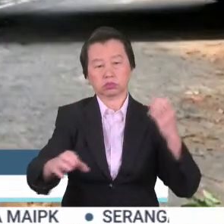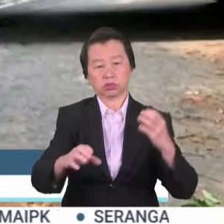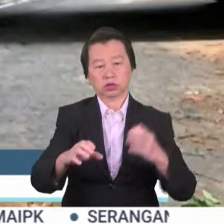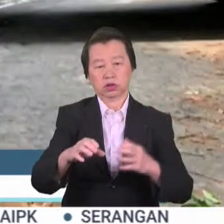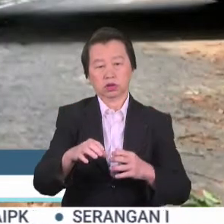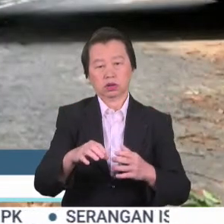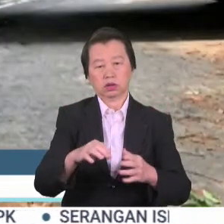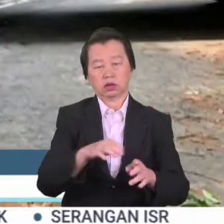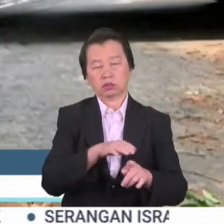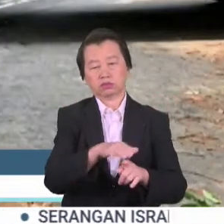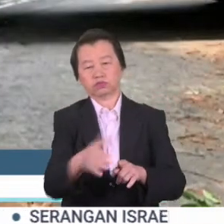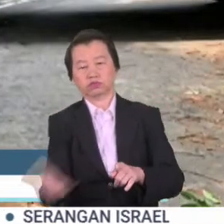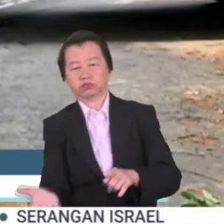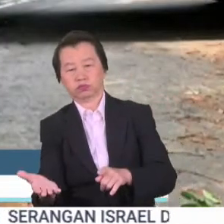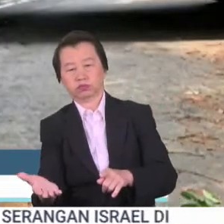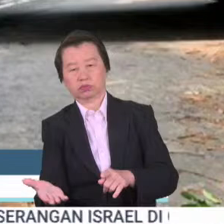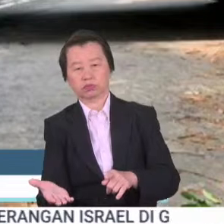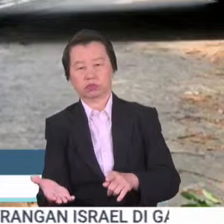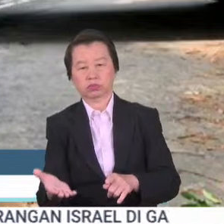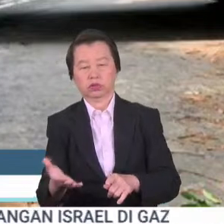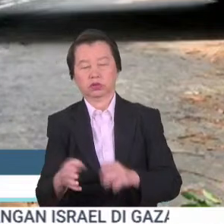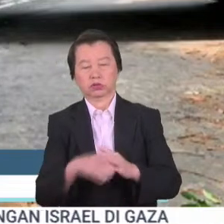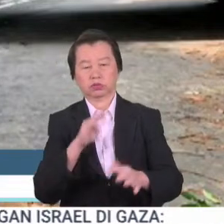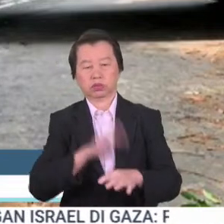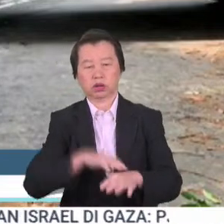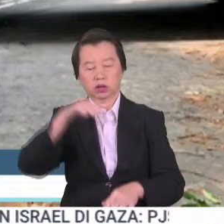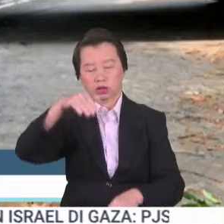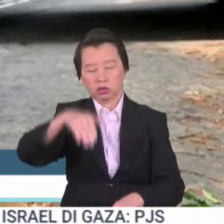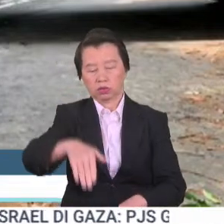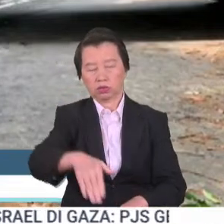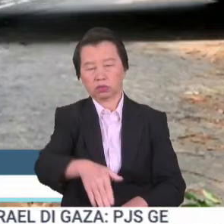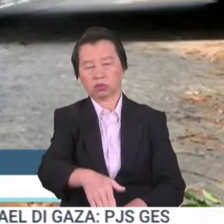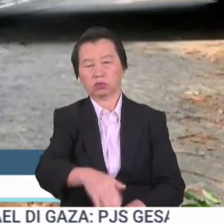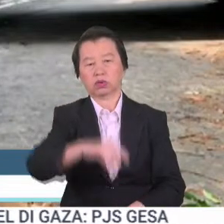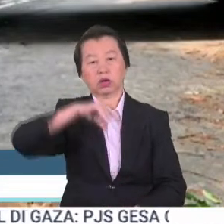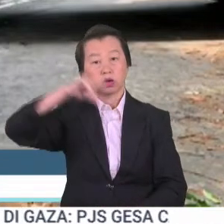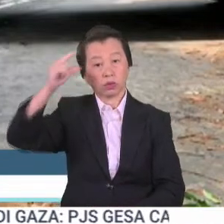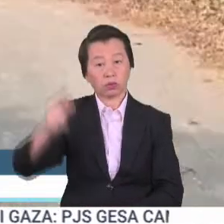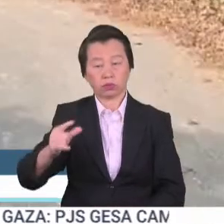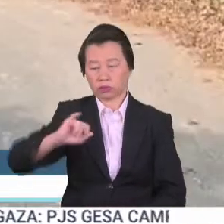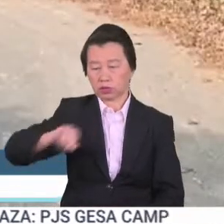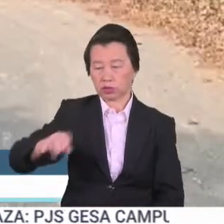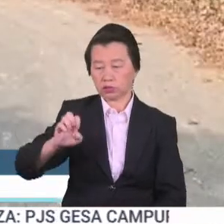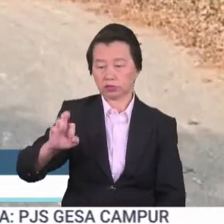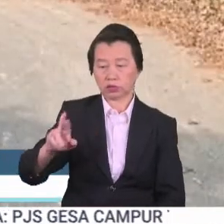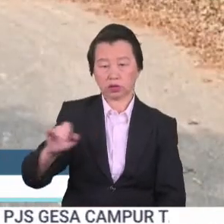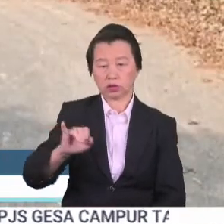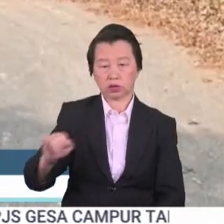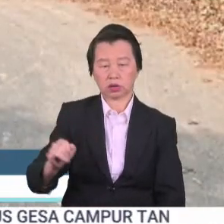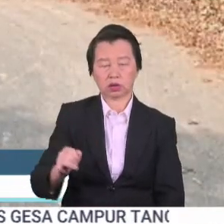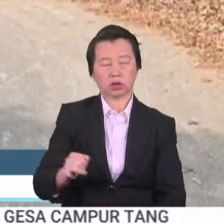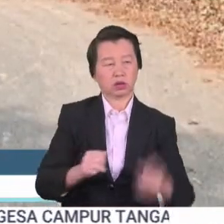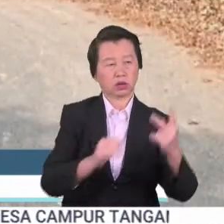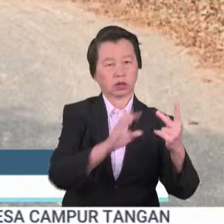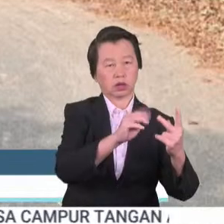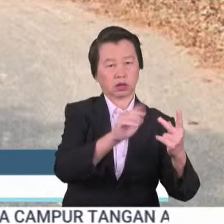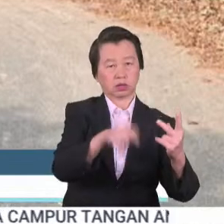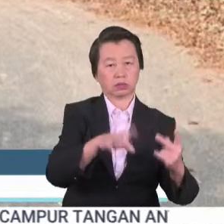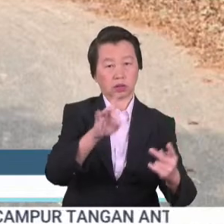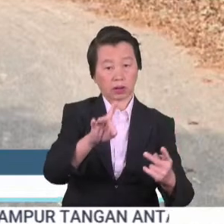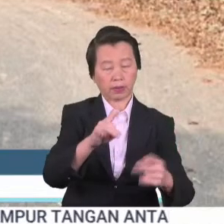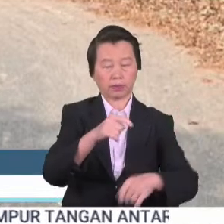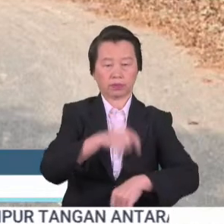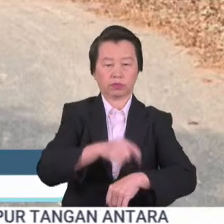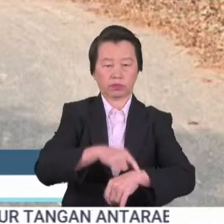terbabas dan melintangi jalan ketika menuruni Jalan Gunung jerai kejadian berlaku di kilometer 8 Jalan Gunung jerai